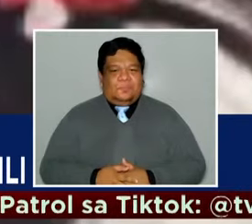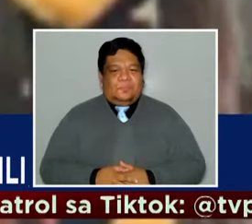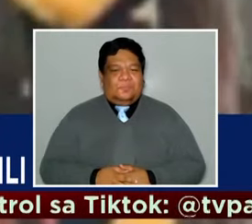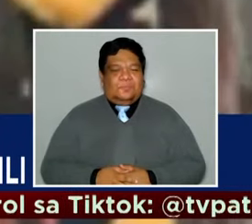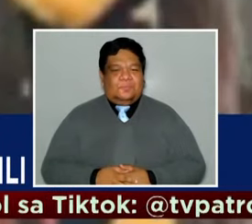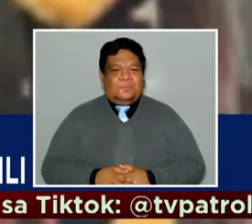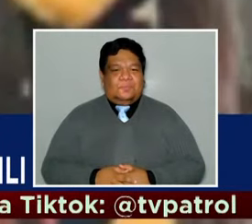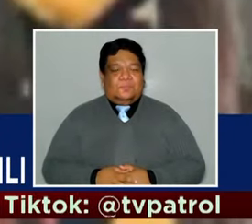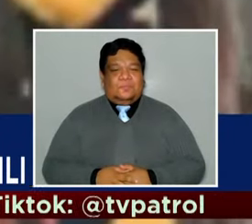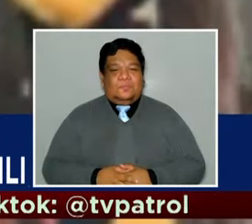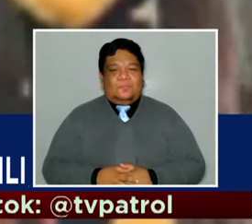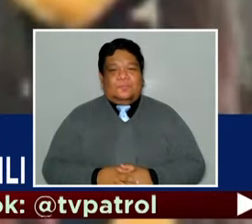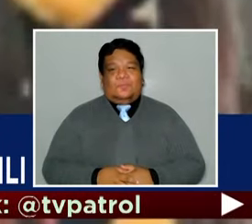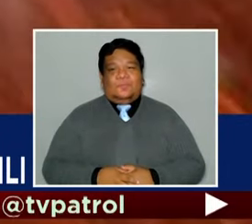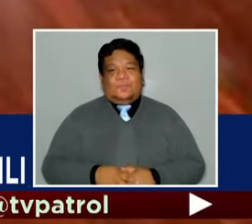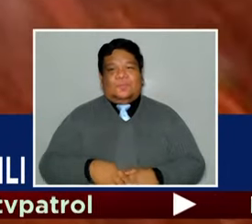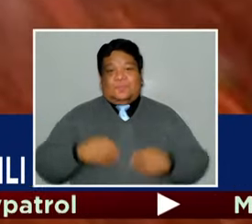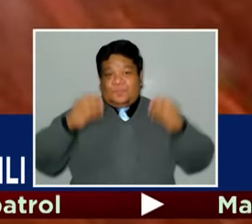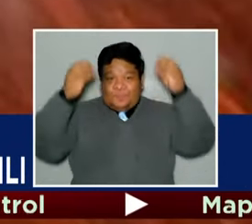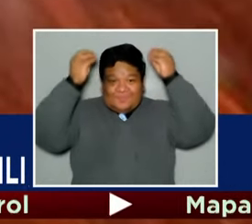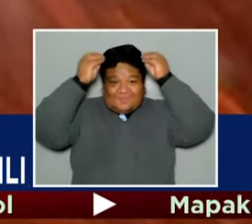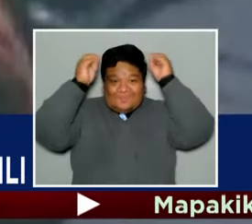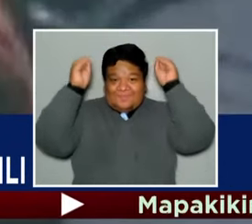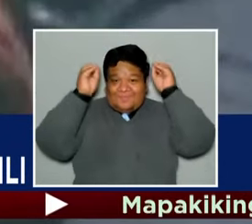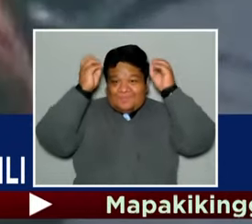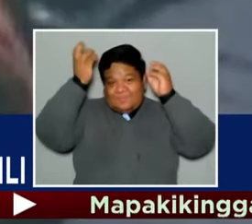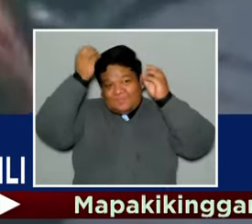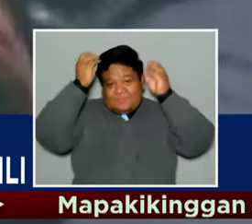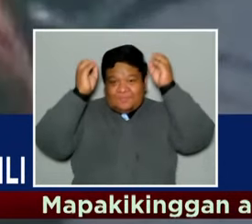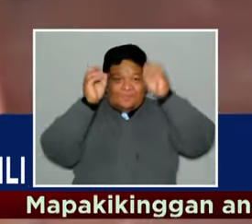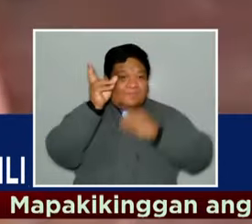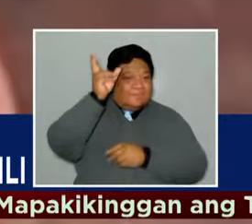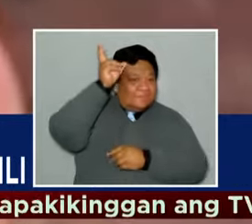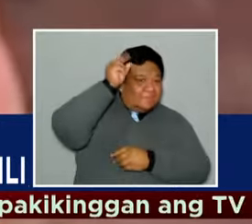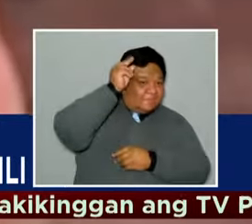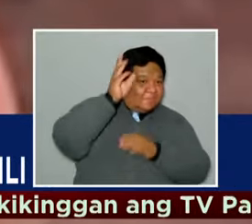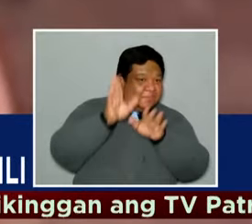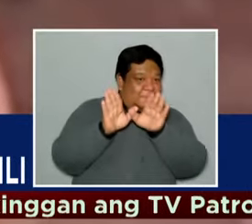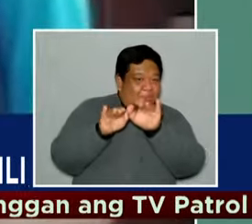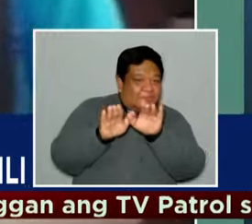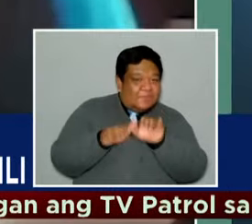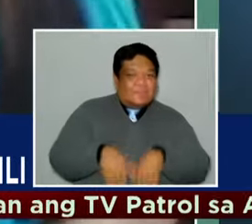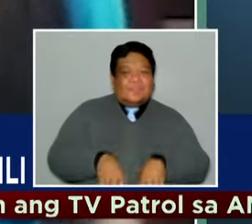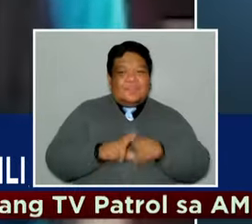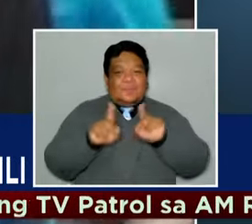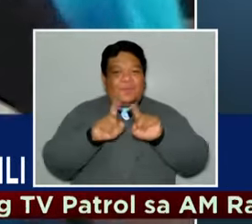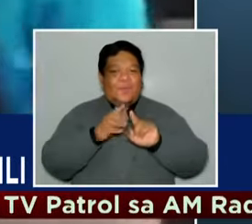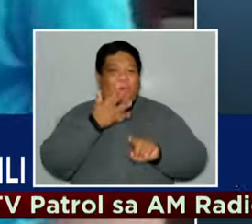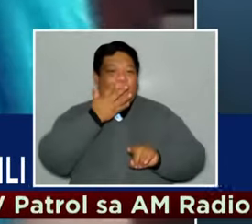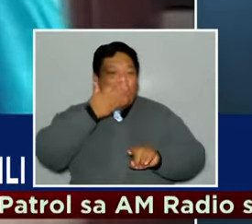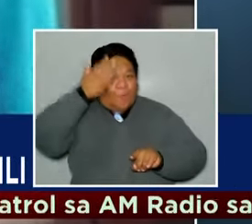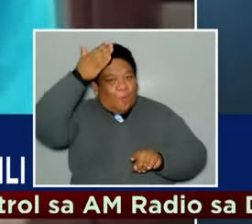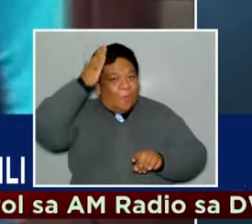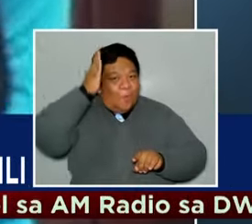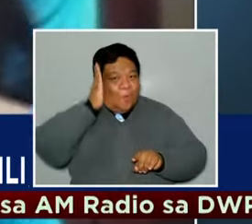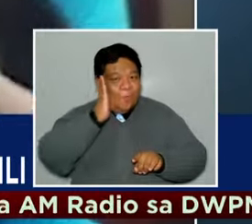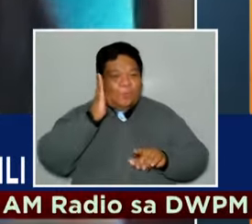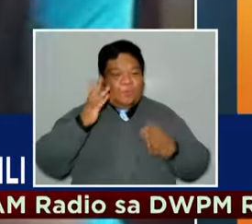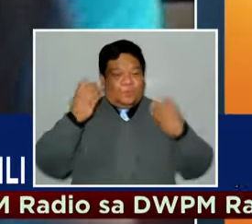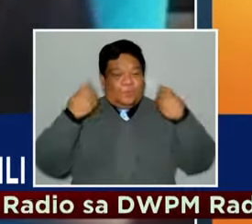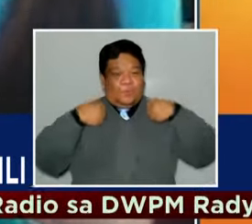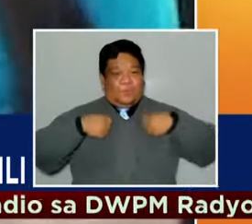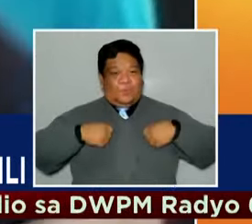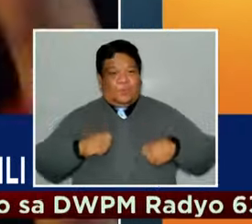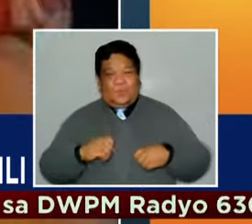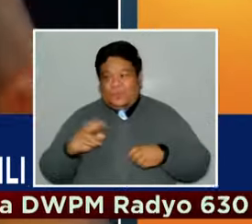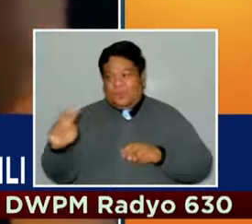Makukulay na pom-poms, butterfly hair clip, kakaibang kulay na highlights. Oh babe, isang tingin mo lang, alam